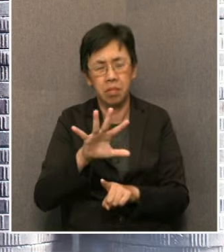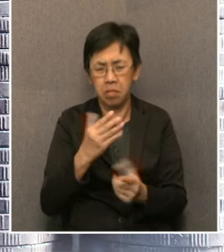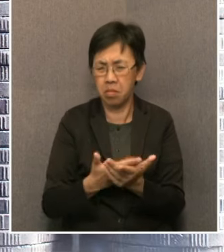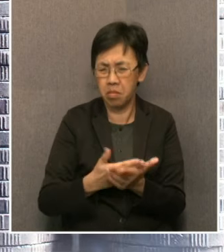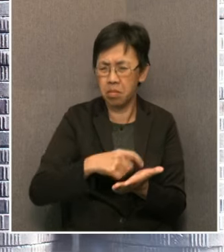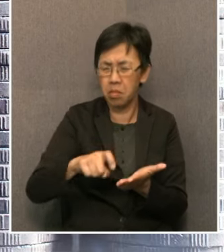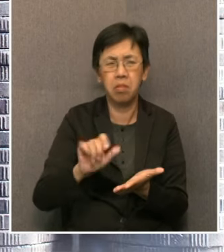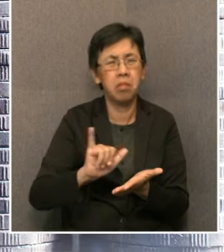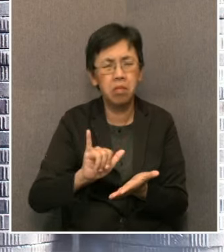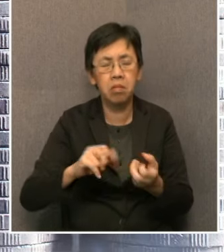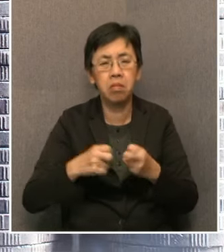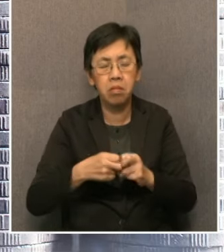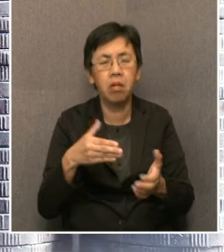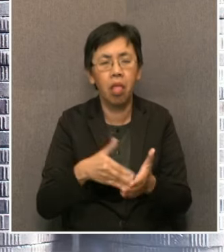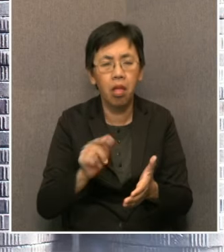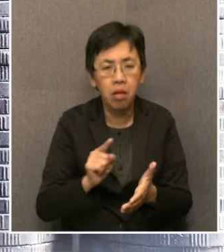ให้ดำเนิการ